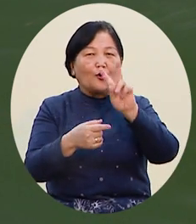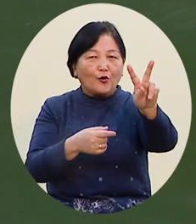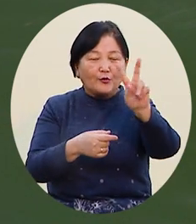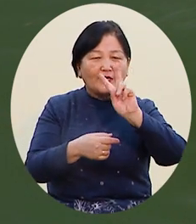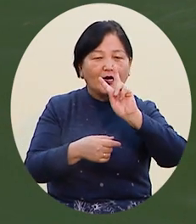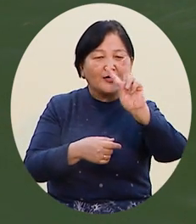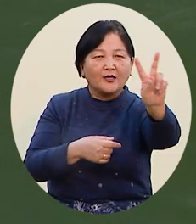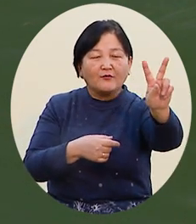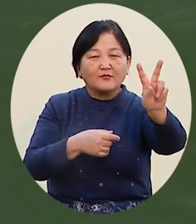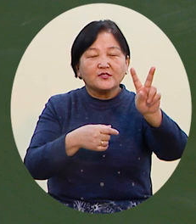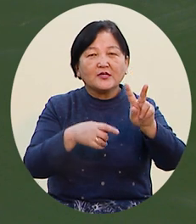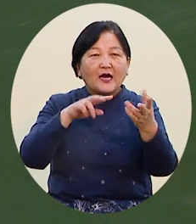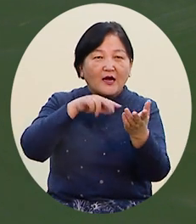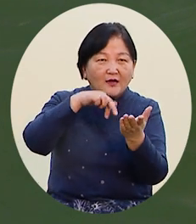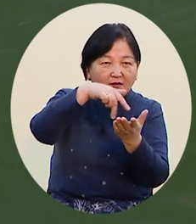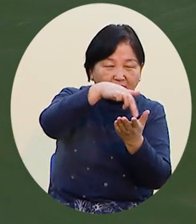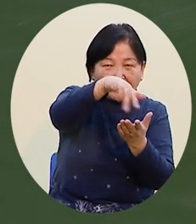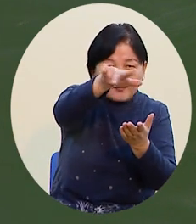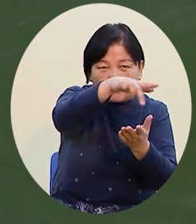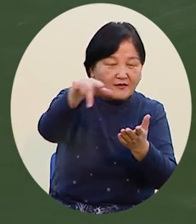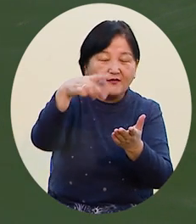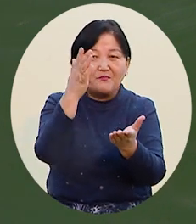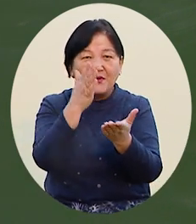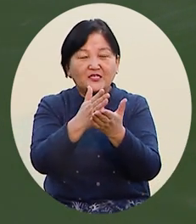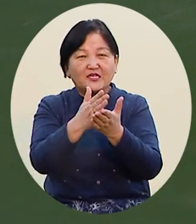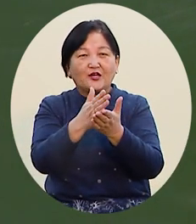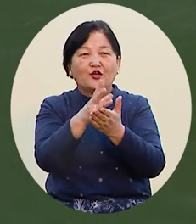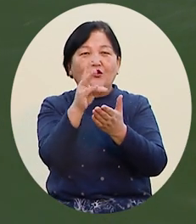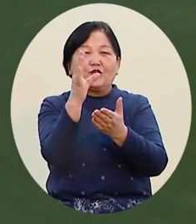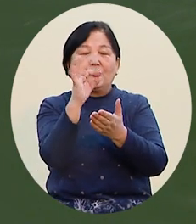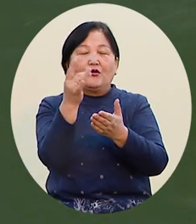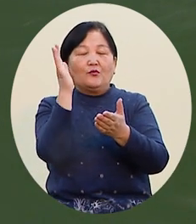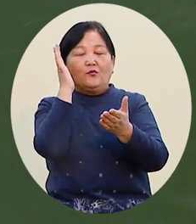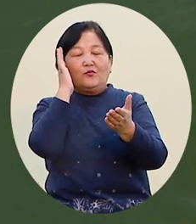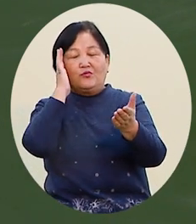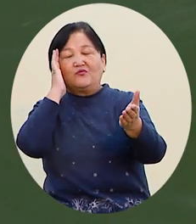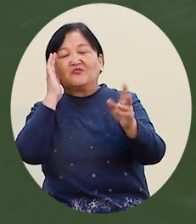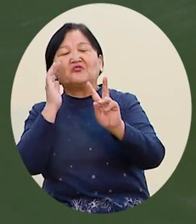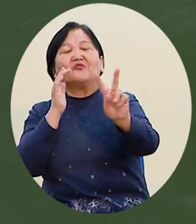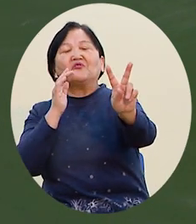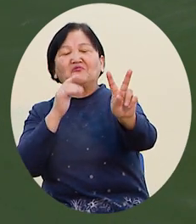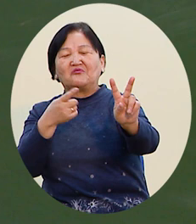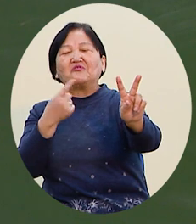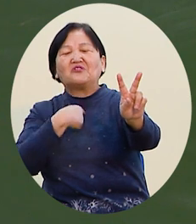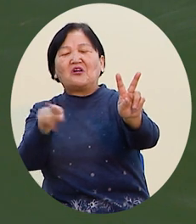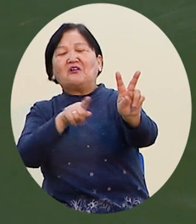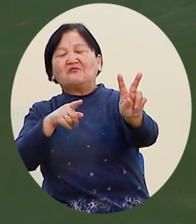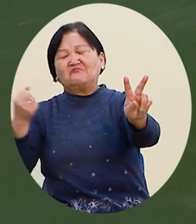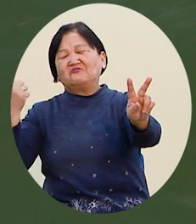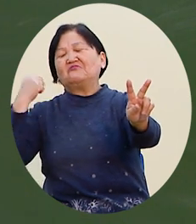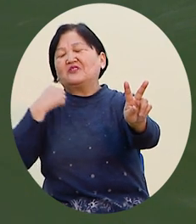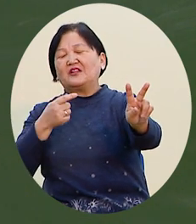Нохотой хорогдсон мань алагдай нойрондоо дарагдсан аврага мань би түүнийг чадхаал чадна битгий намааг сэрэ